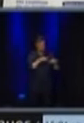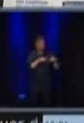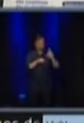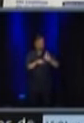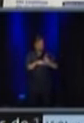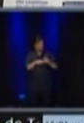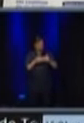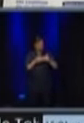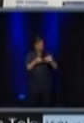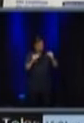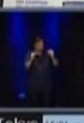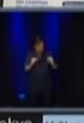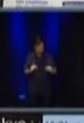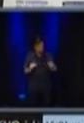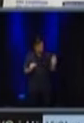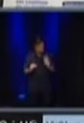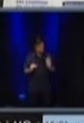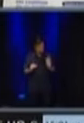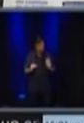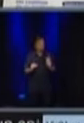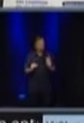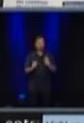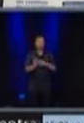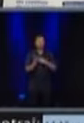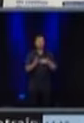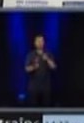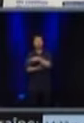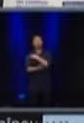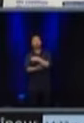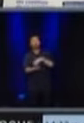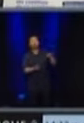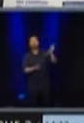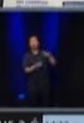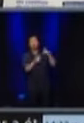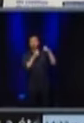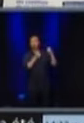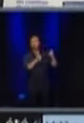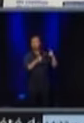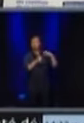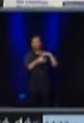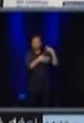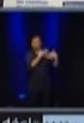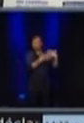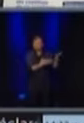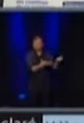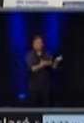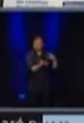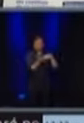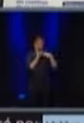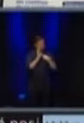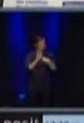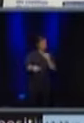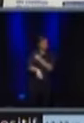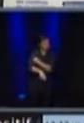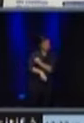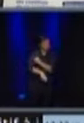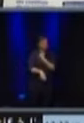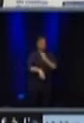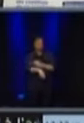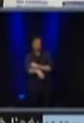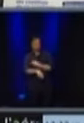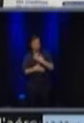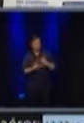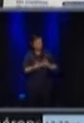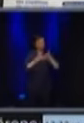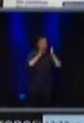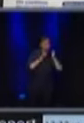hôpitaux. Est-ce que le personnel hospitalier, les infirmières, les préposés vont pouvoir avoir leurs vacances telles que prévues ou il y a encore des restrictions